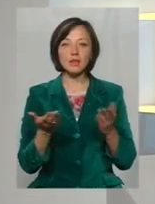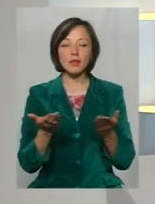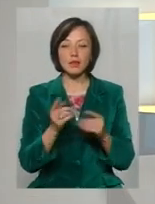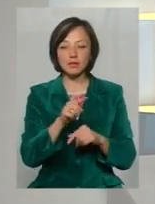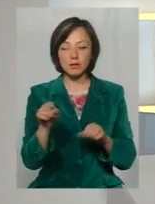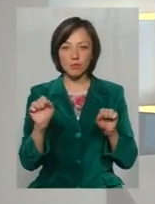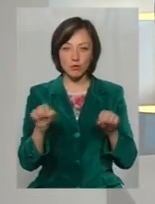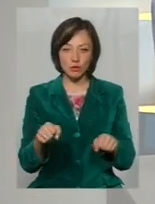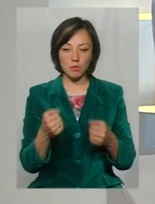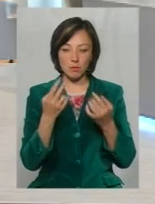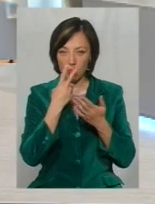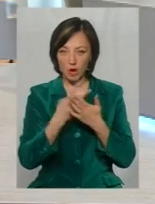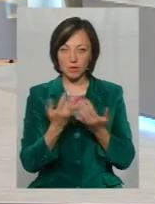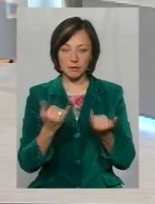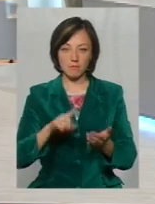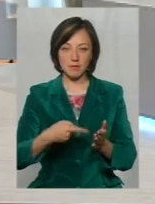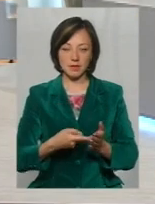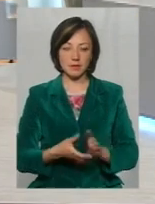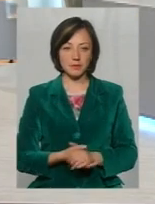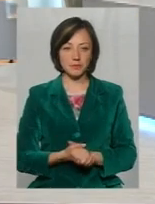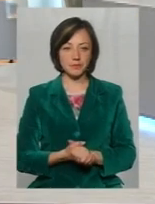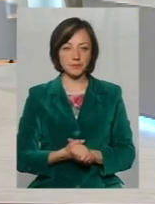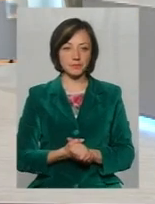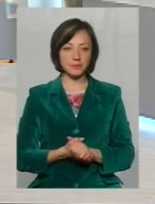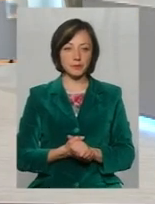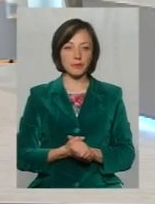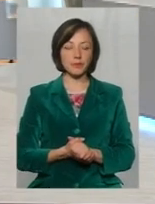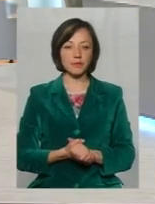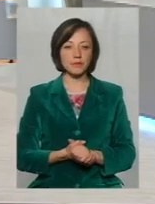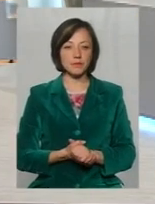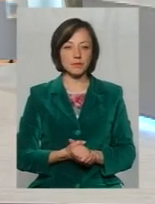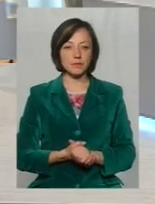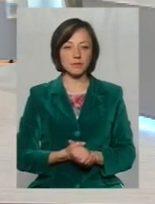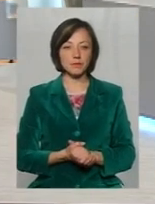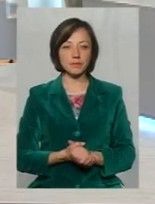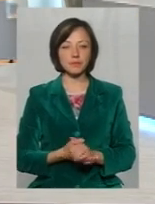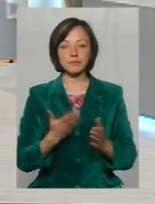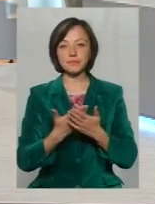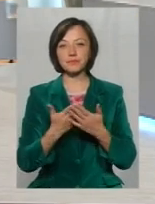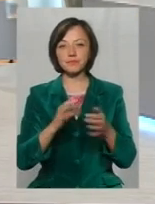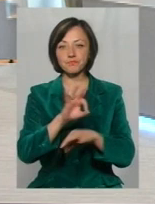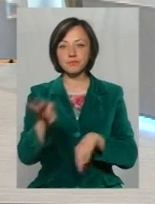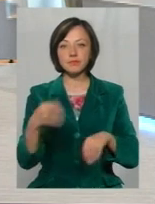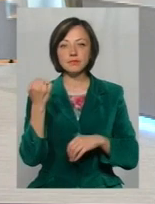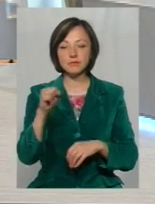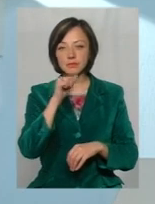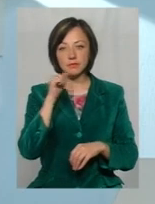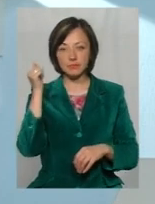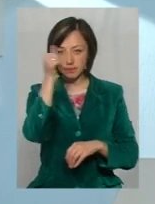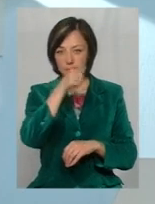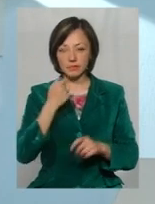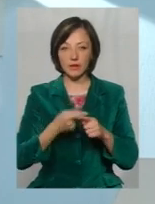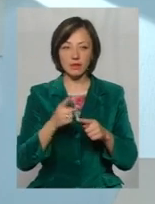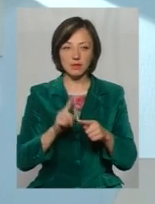ми можемо бачити от в місті наочно. Так. Якщо брати проект переможець минулого року, це